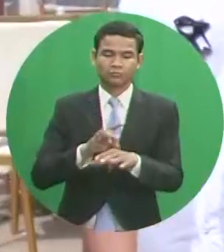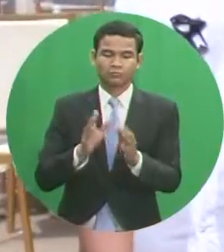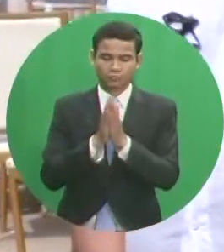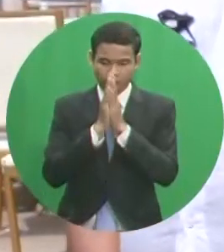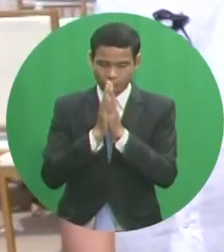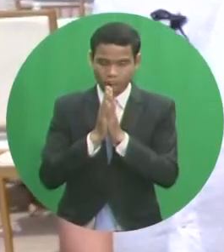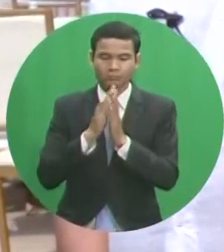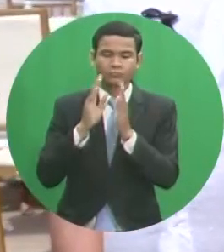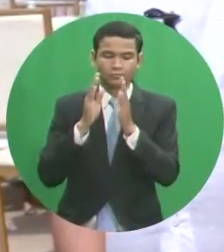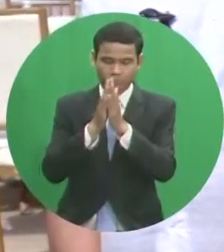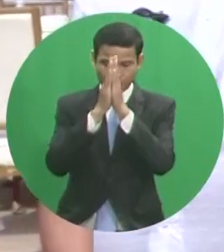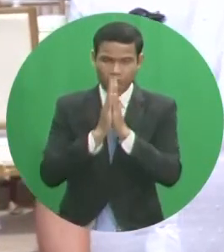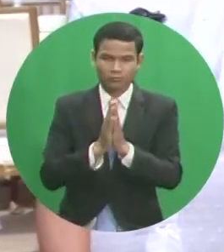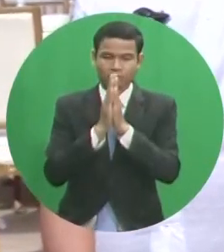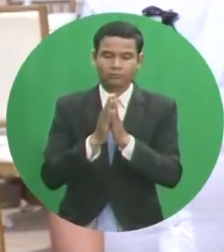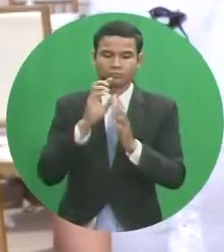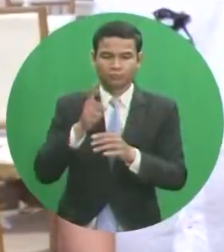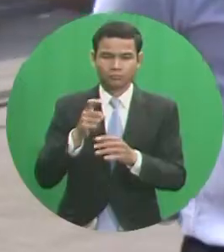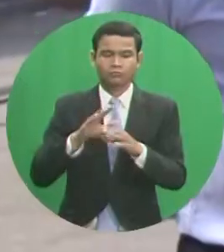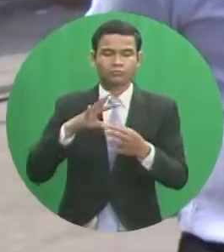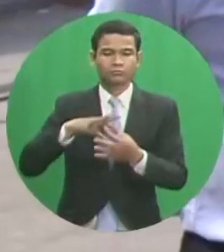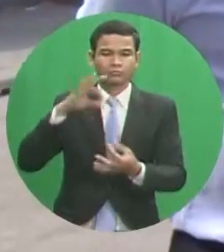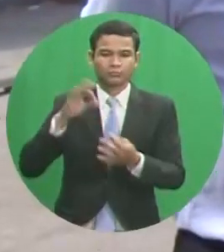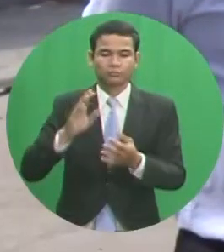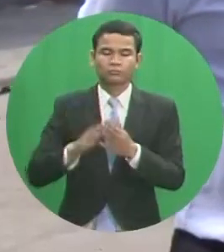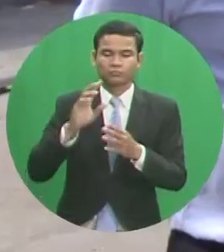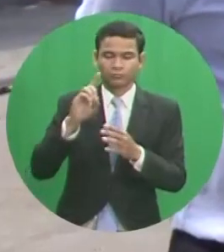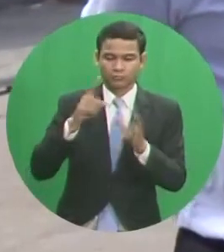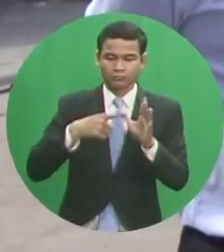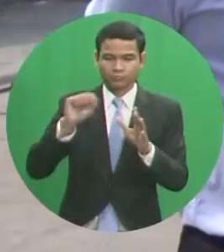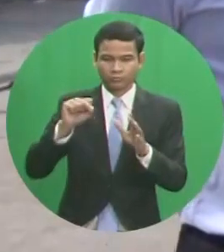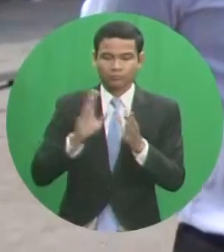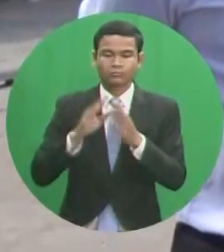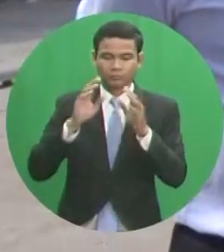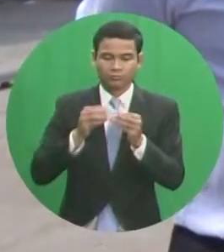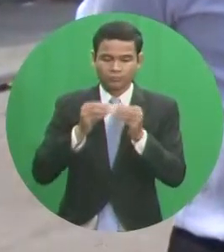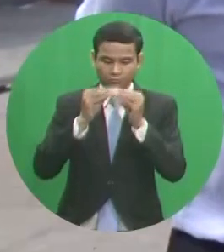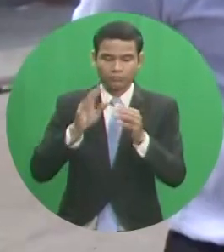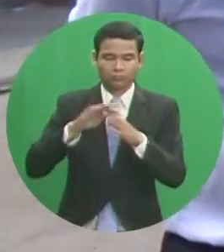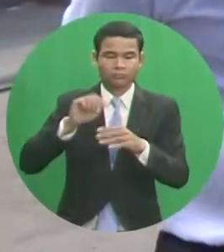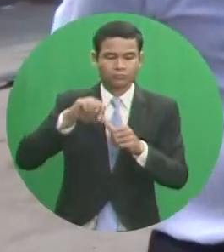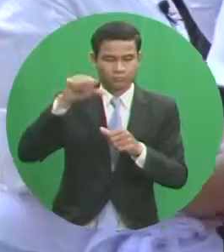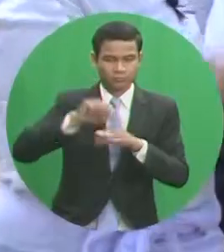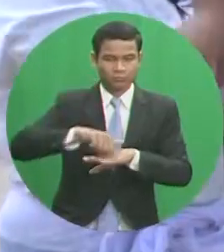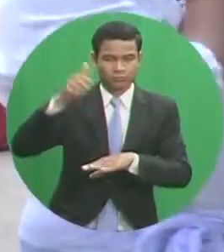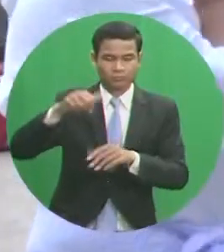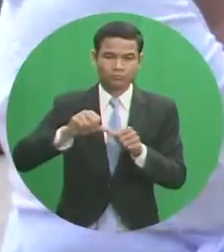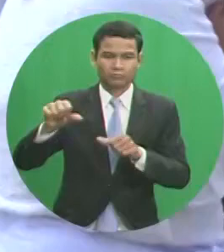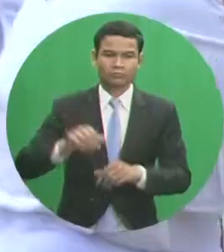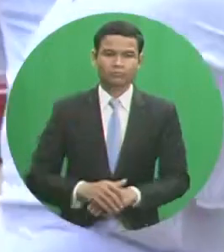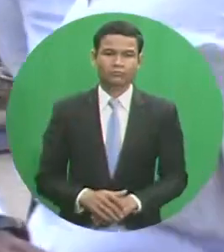งสูงเอาวิญญาณคันในซับลูกนู้สิพัดบานเตอร์ไซซ์ซกนงซกกระเตะพบกบใบเคลียงเคลียดไหล